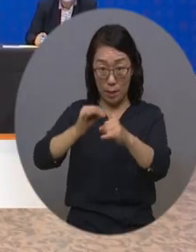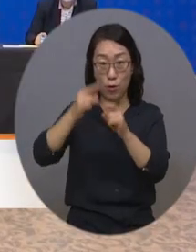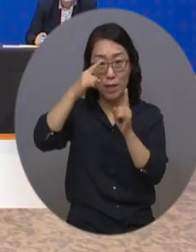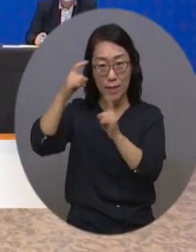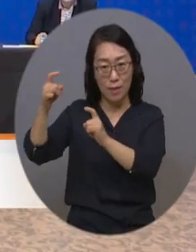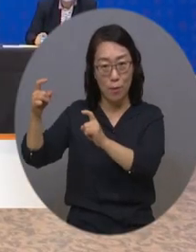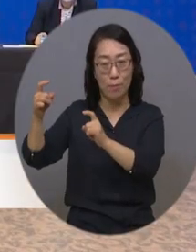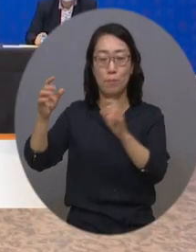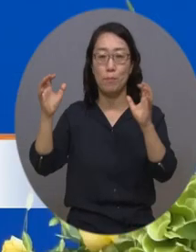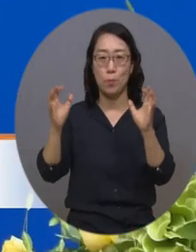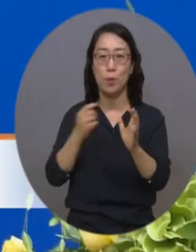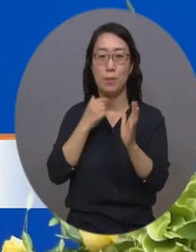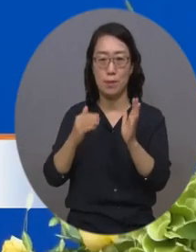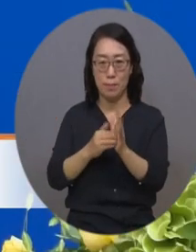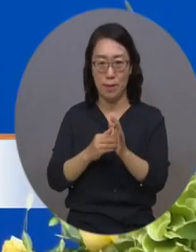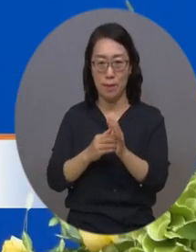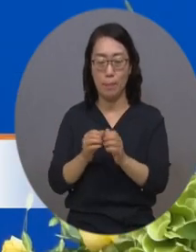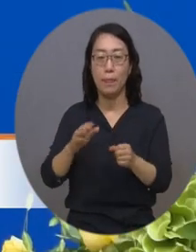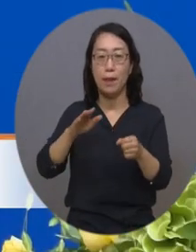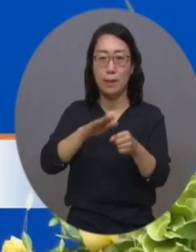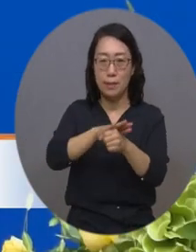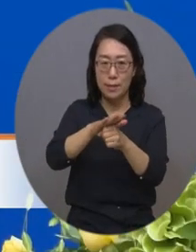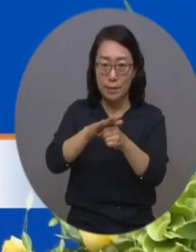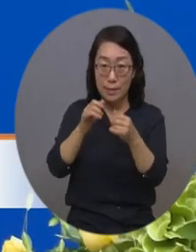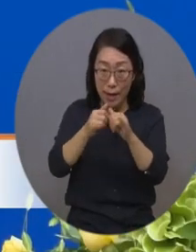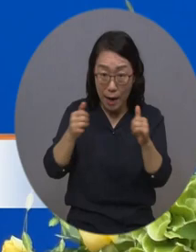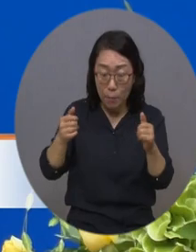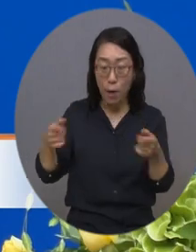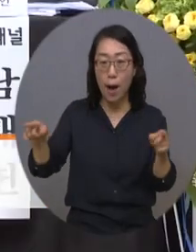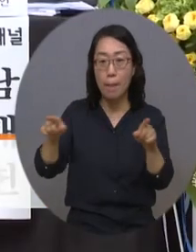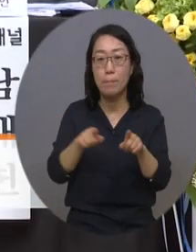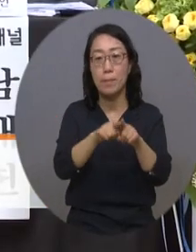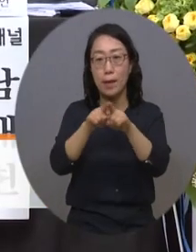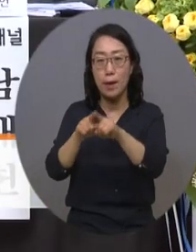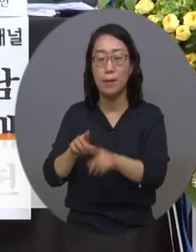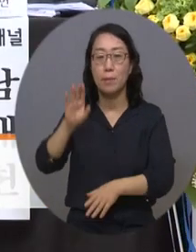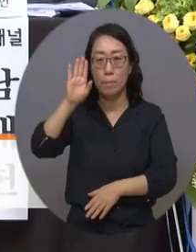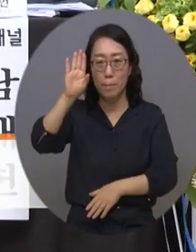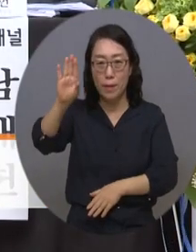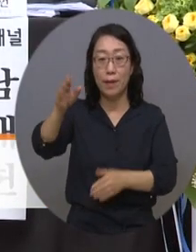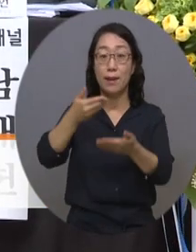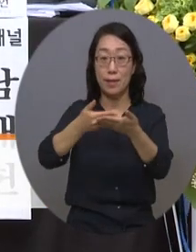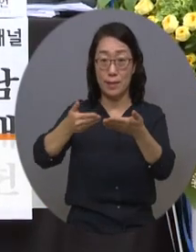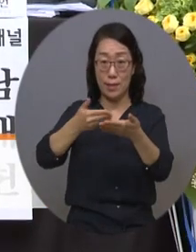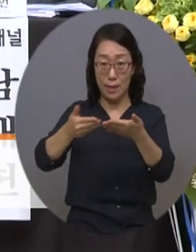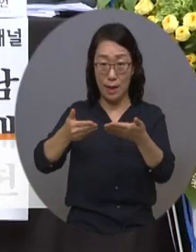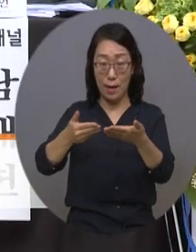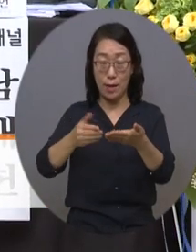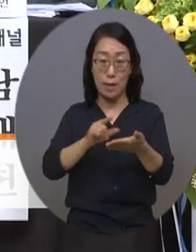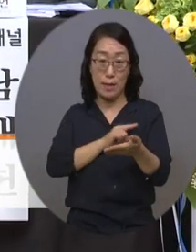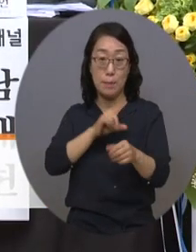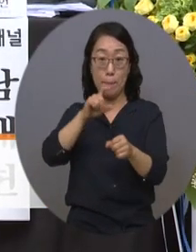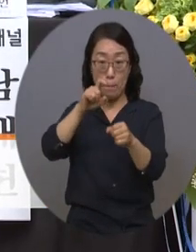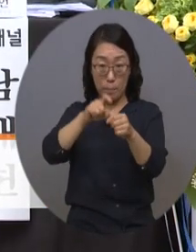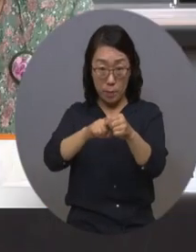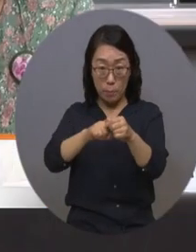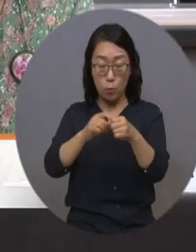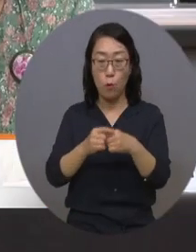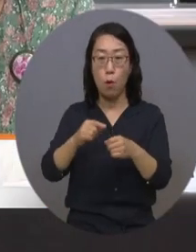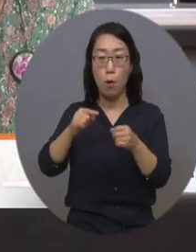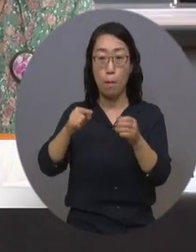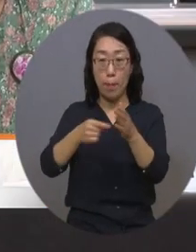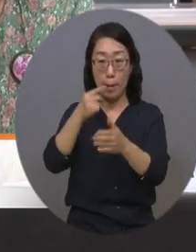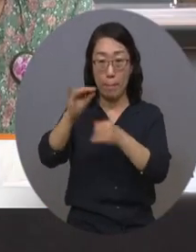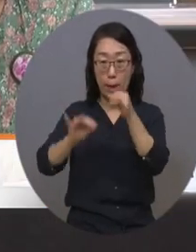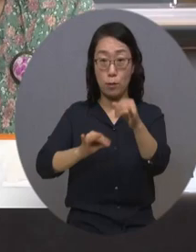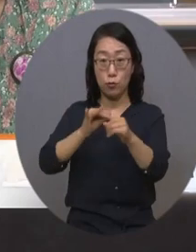여수시는 지난달 25일 사람과 공존하는 여수항의 미래를 그리다를 주제로 여수 개항 100주년 기념사업